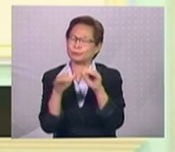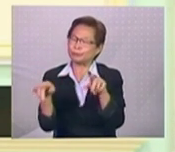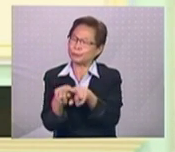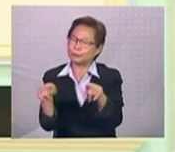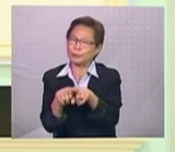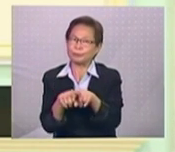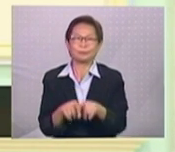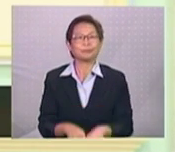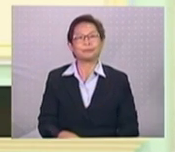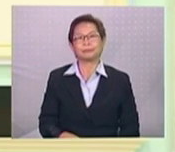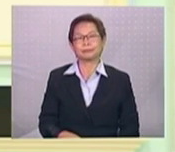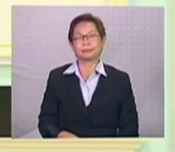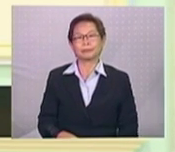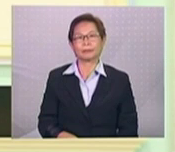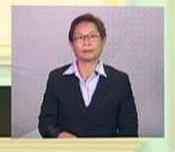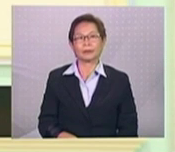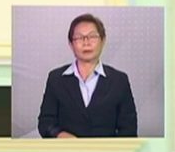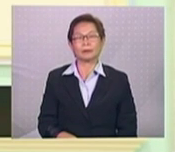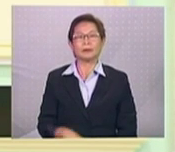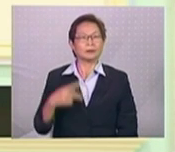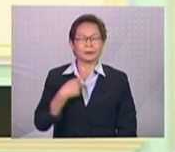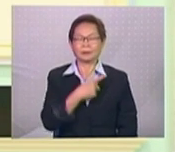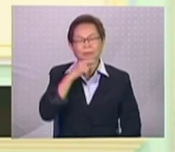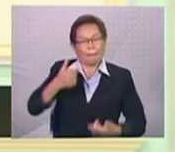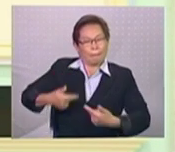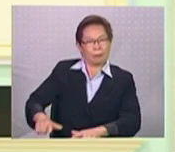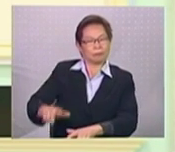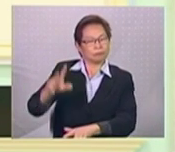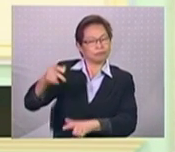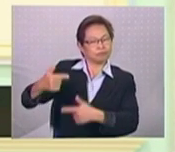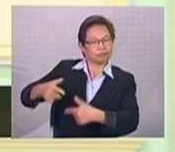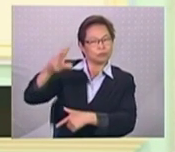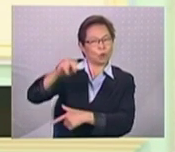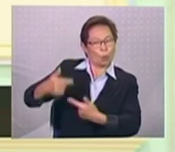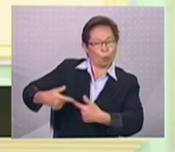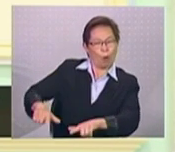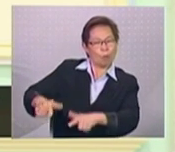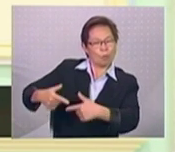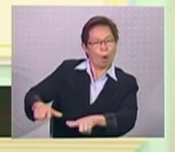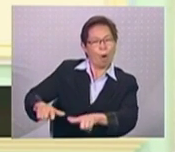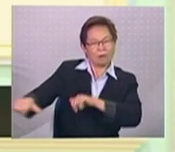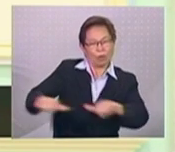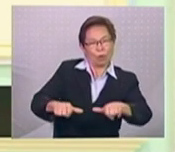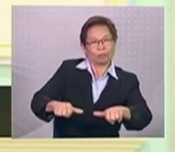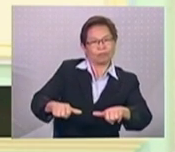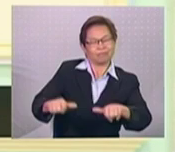ini. Oleh itu, kita tidak benarkan aktiviti itu dijalankan, tetapi